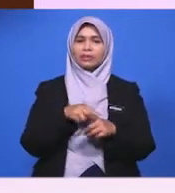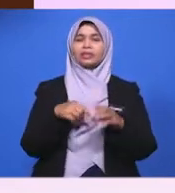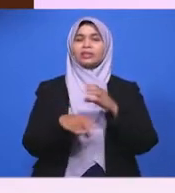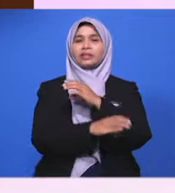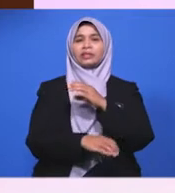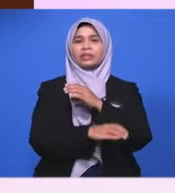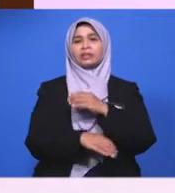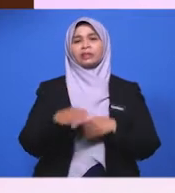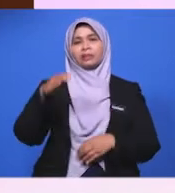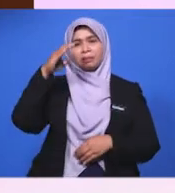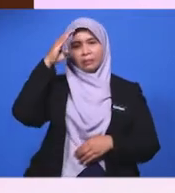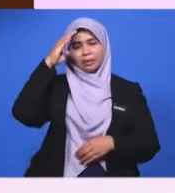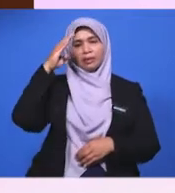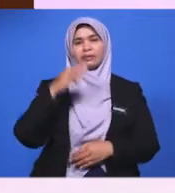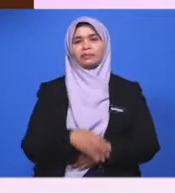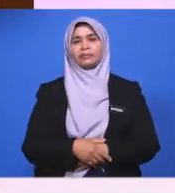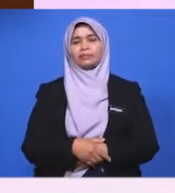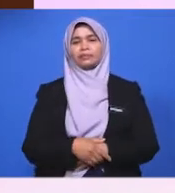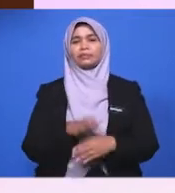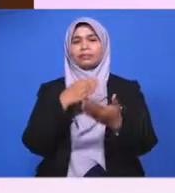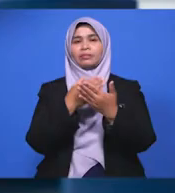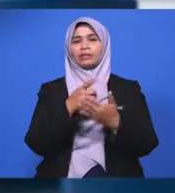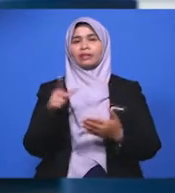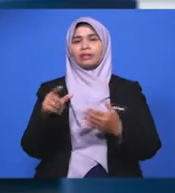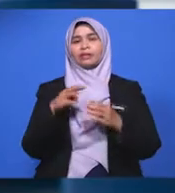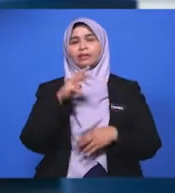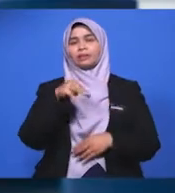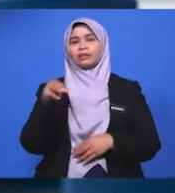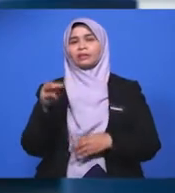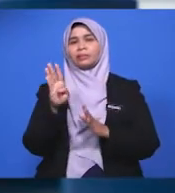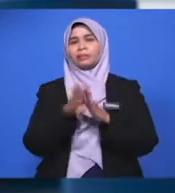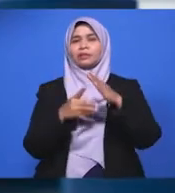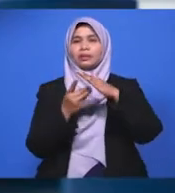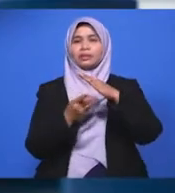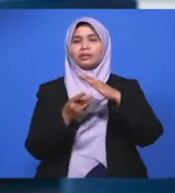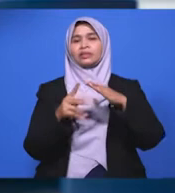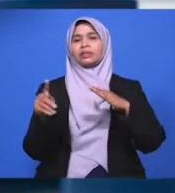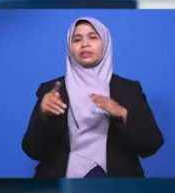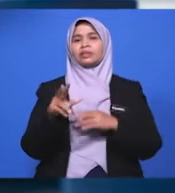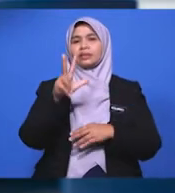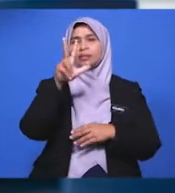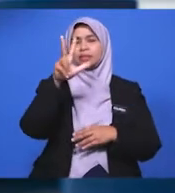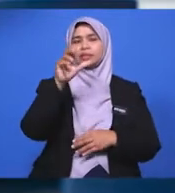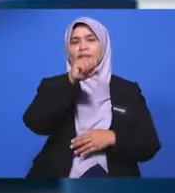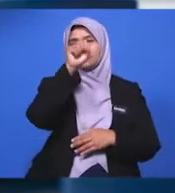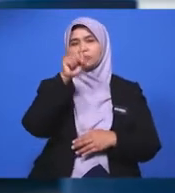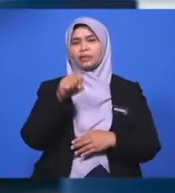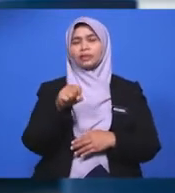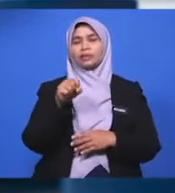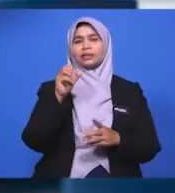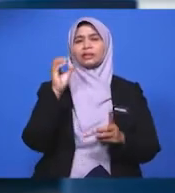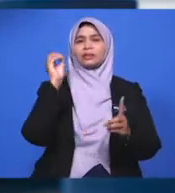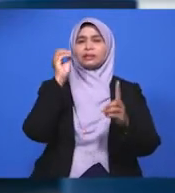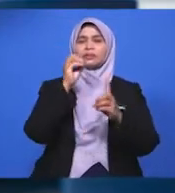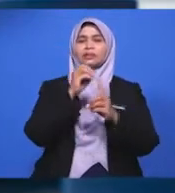negeri Pahang. Baiklah murid-murid, berdasarkan 3 soalan objektif yang